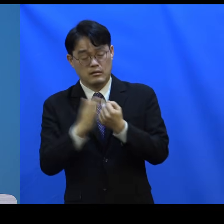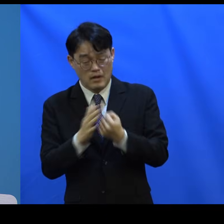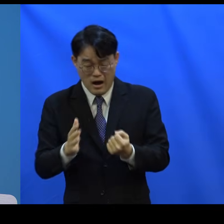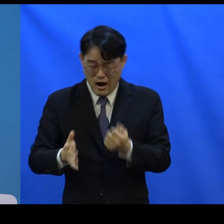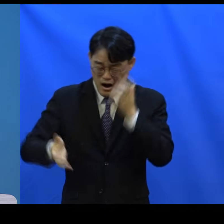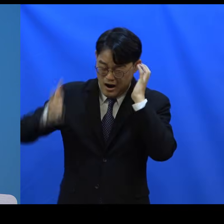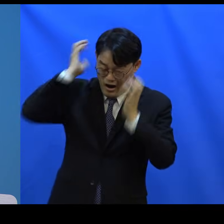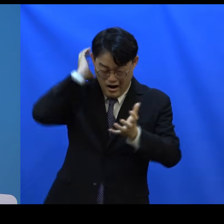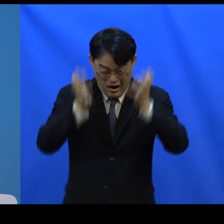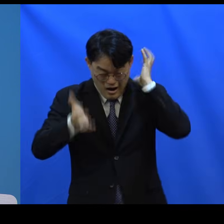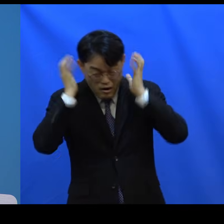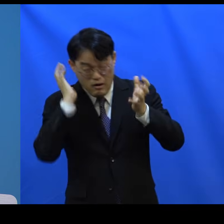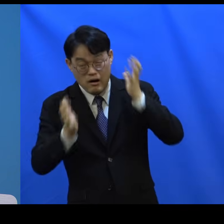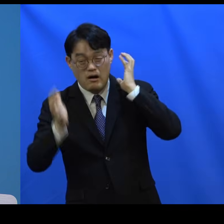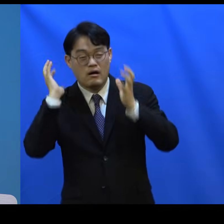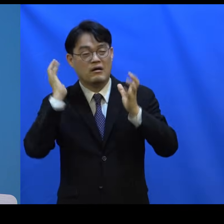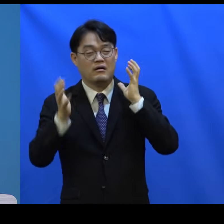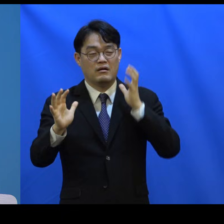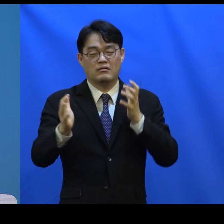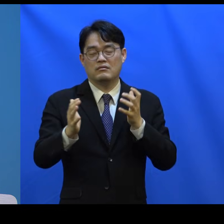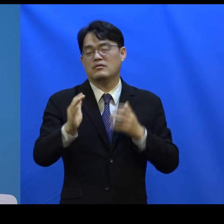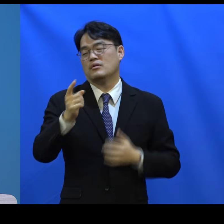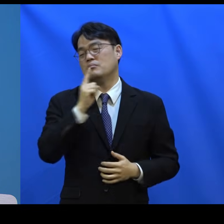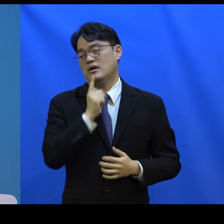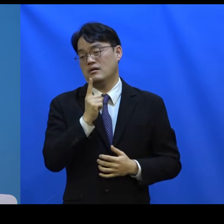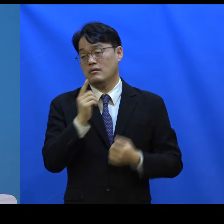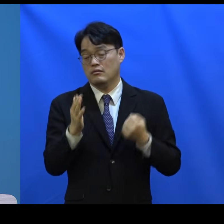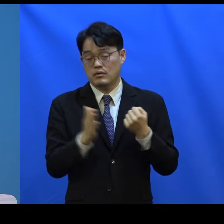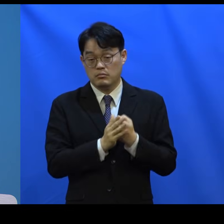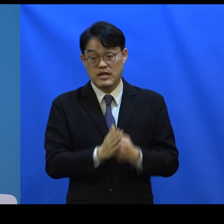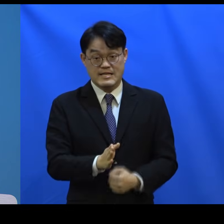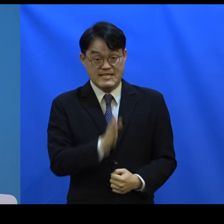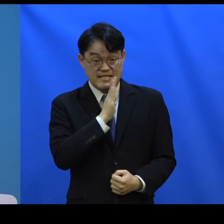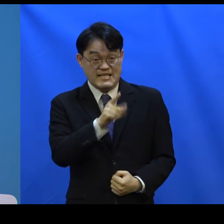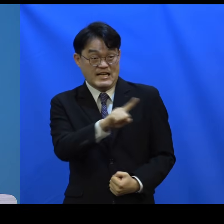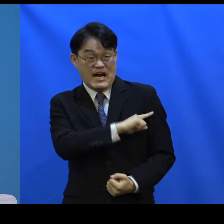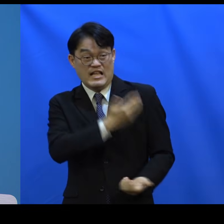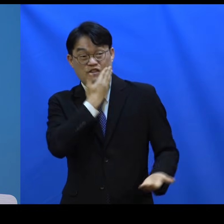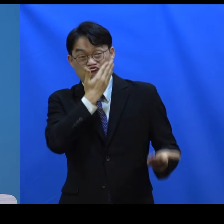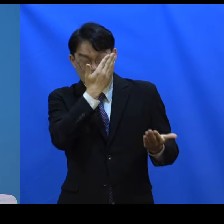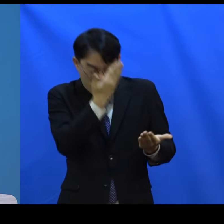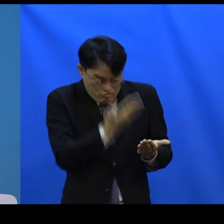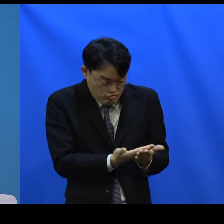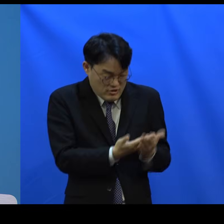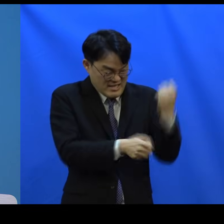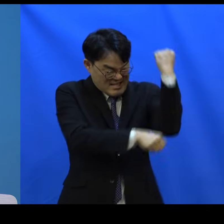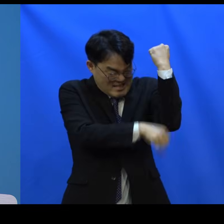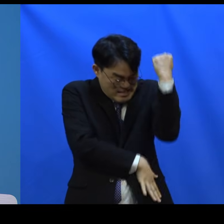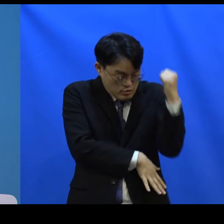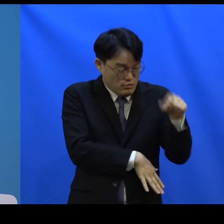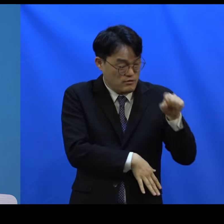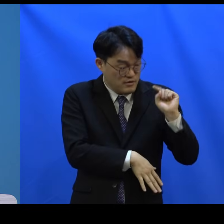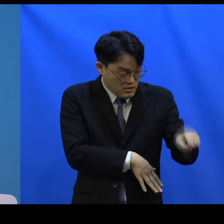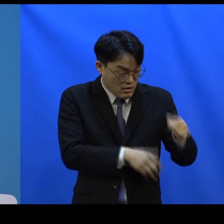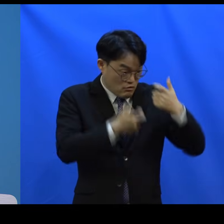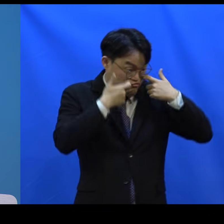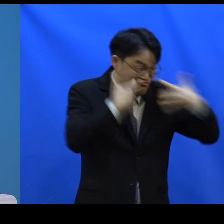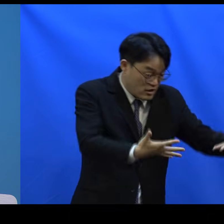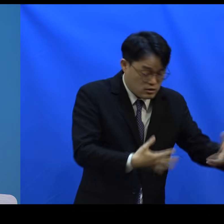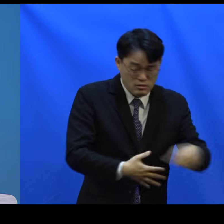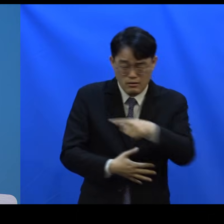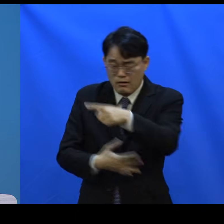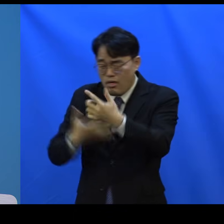율법을 잘 지키겠다고 출발을 한 건데 사실은 율법을 더 지키기 어렵게 만들어 버렸어요. 어느 날